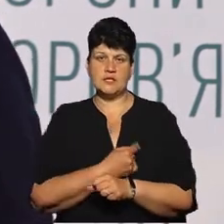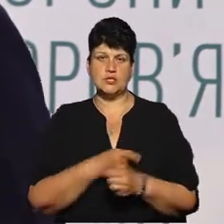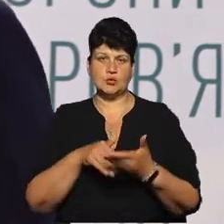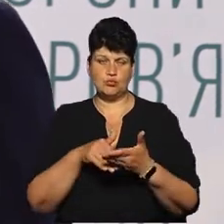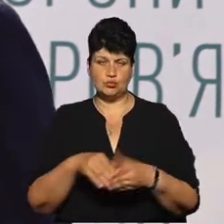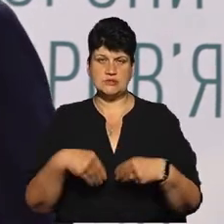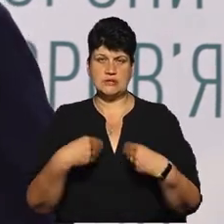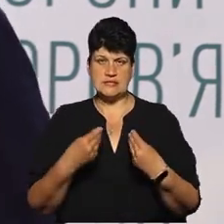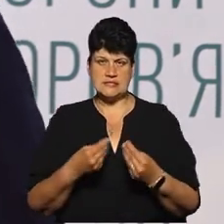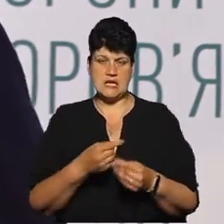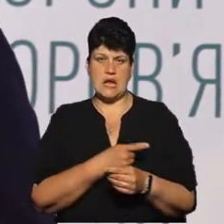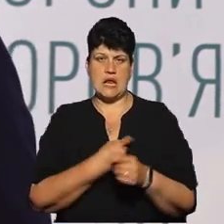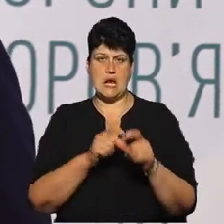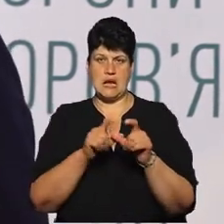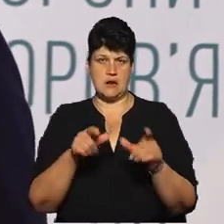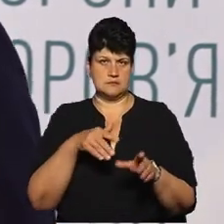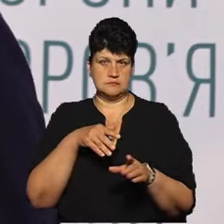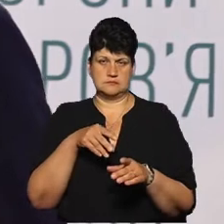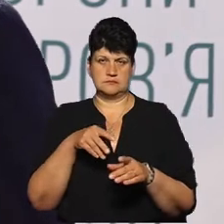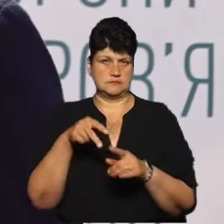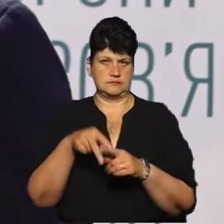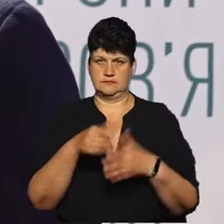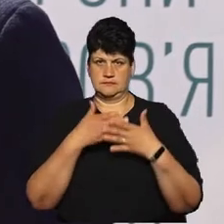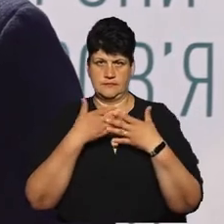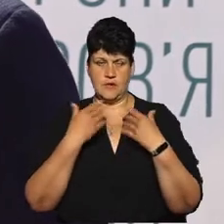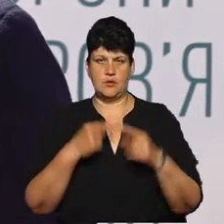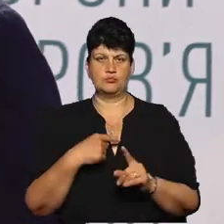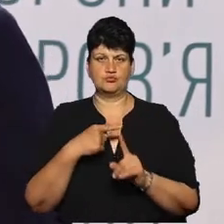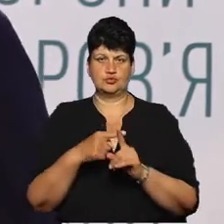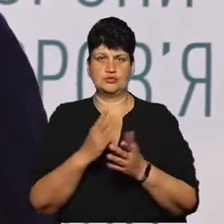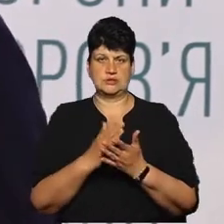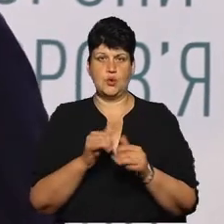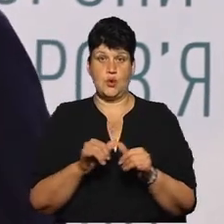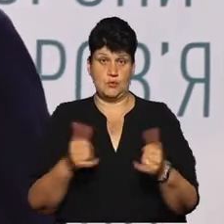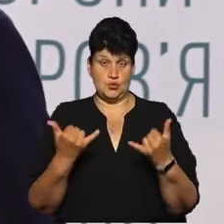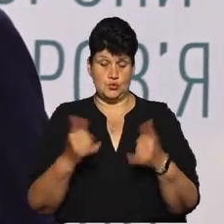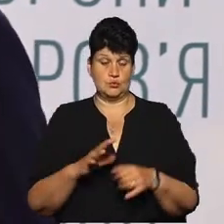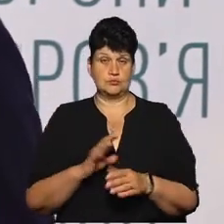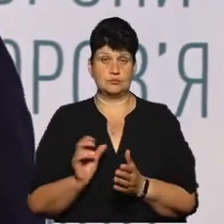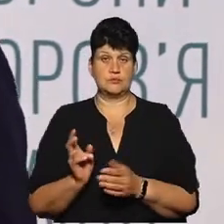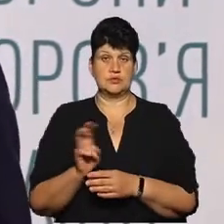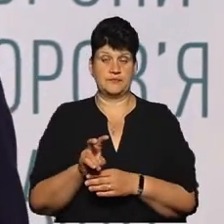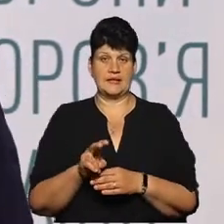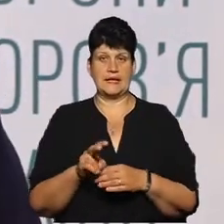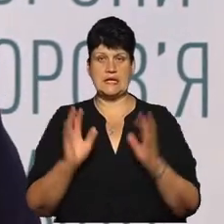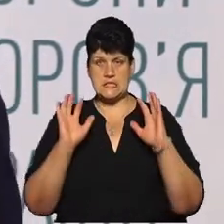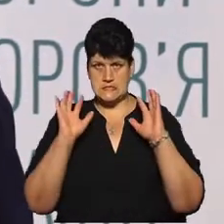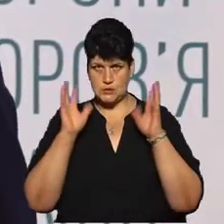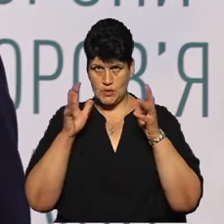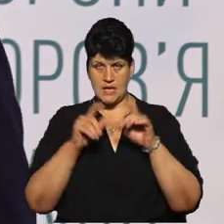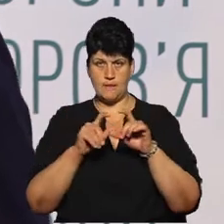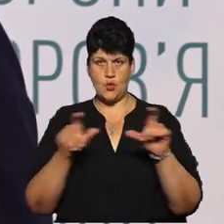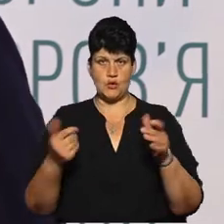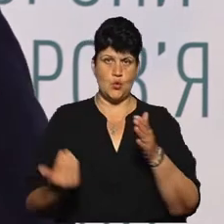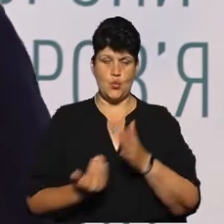перезавантажені, плюс відбувається розвиток. Ми сьогодні відвідали і інсультний блок, який новий запустився,